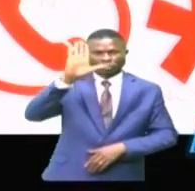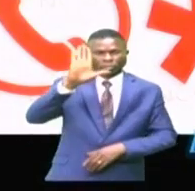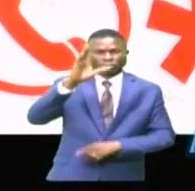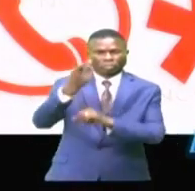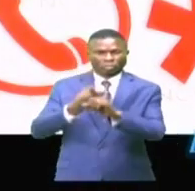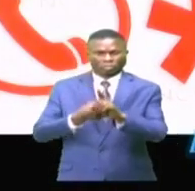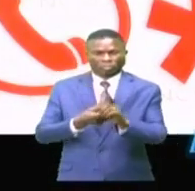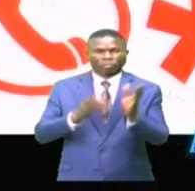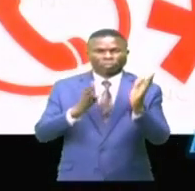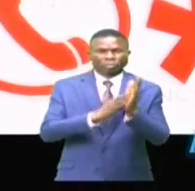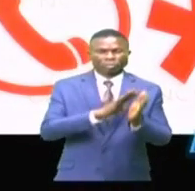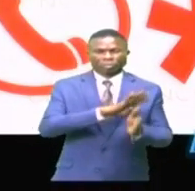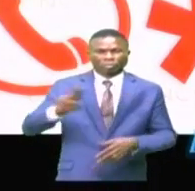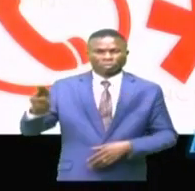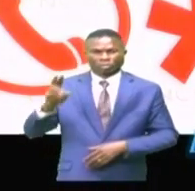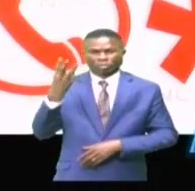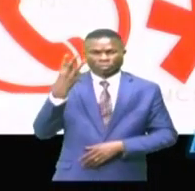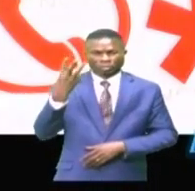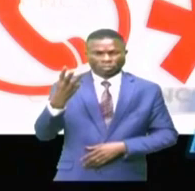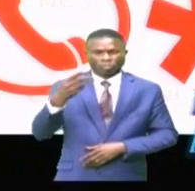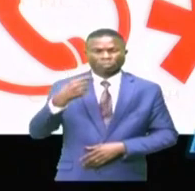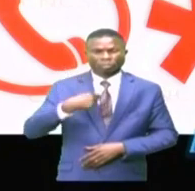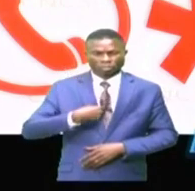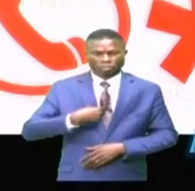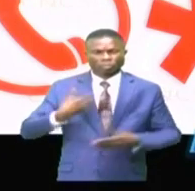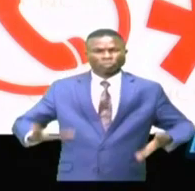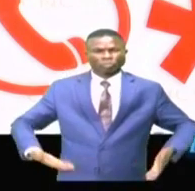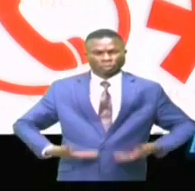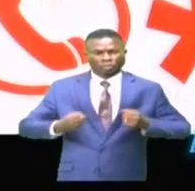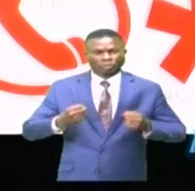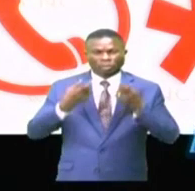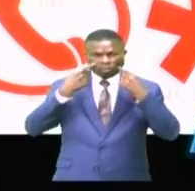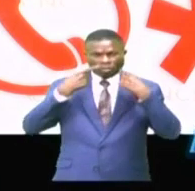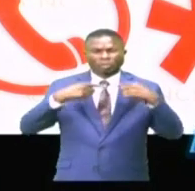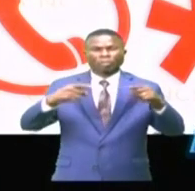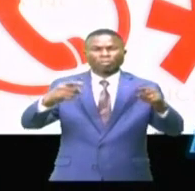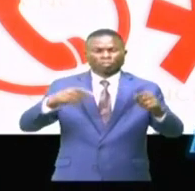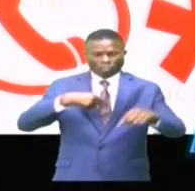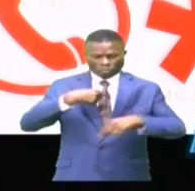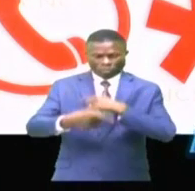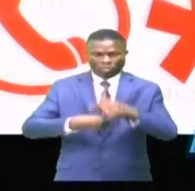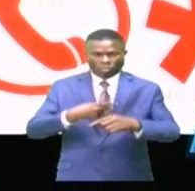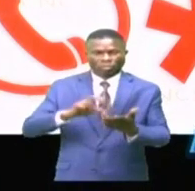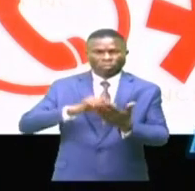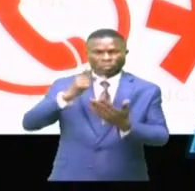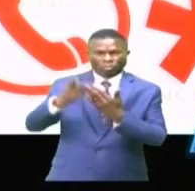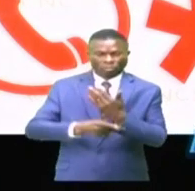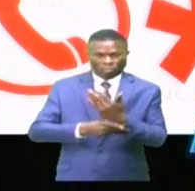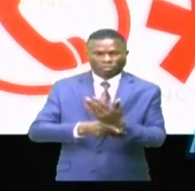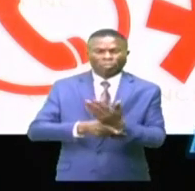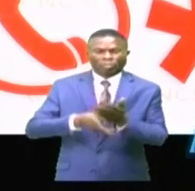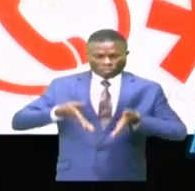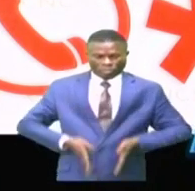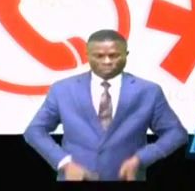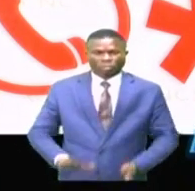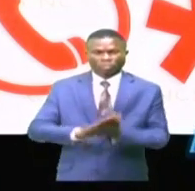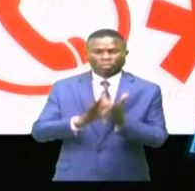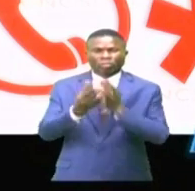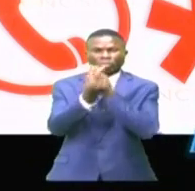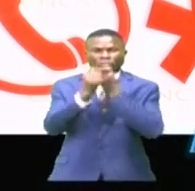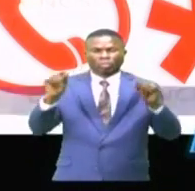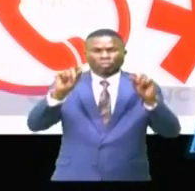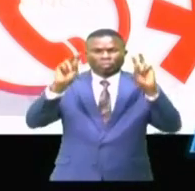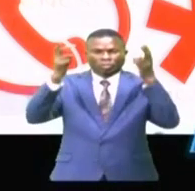2023 je suis heureux d'annoncer le lancement du programme de gratuité des accouchements dans la ville de